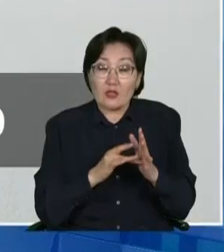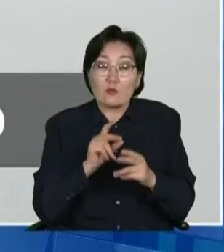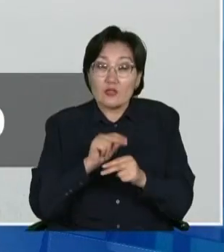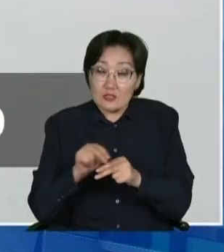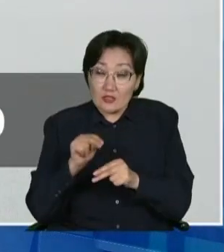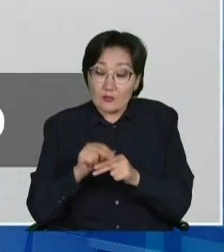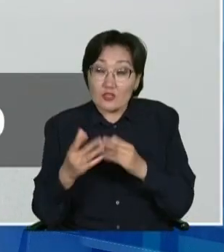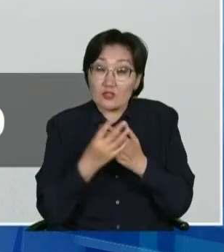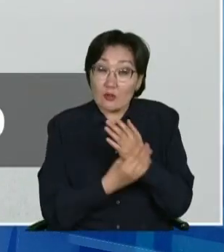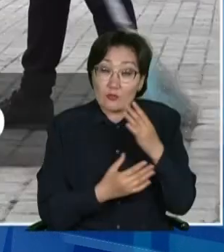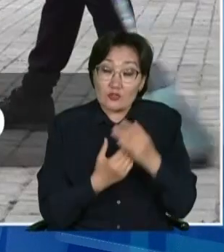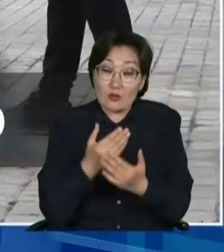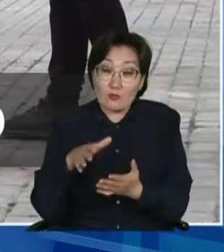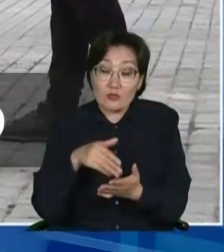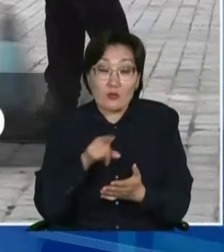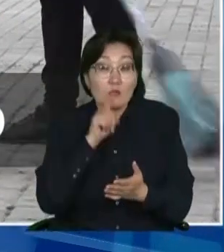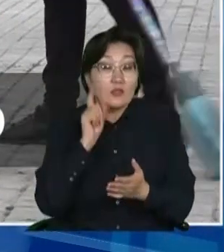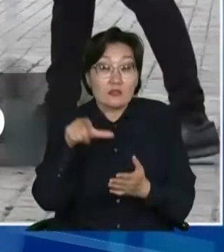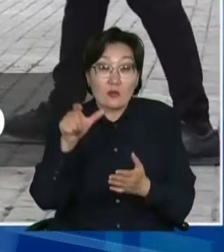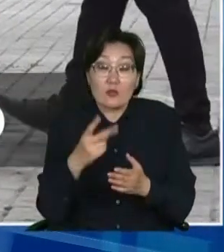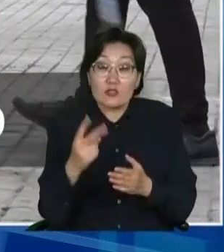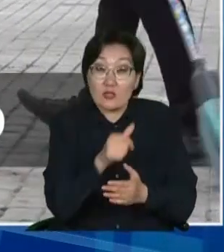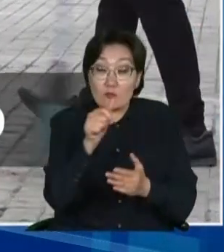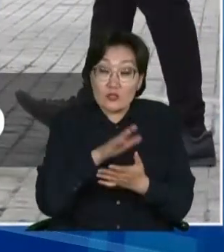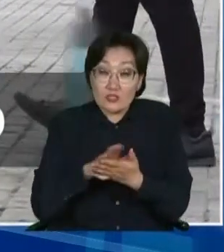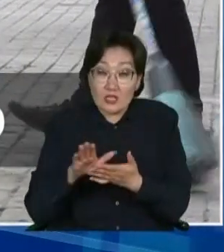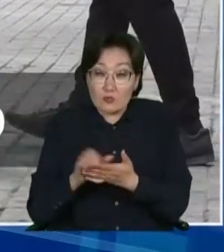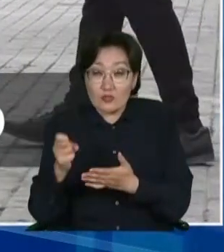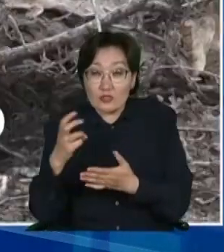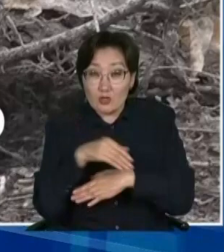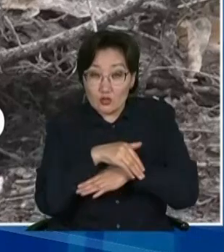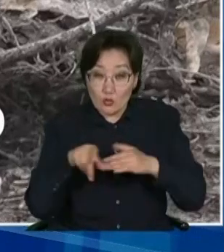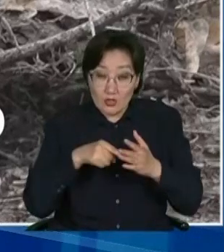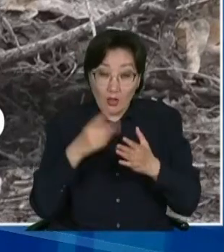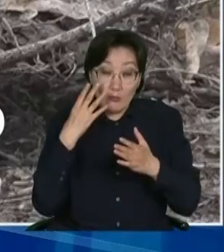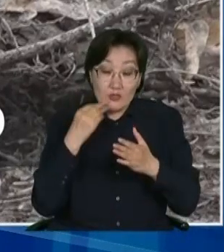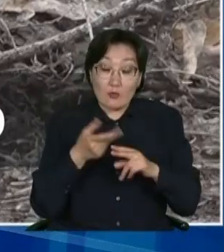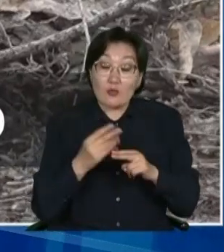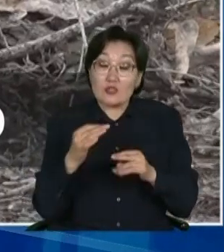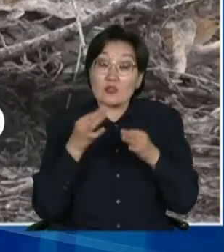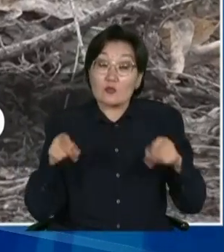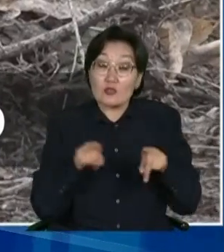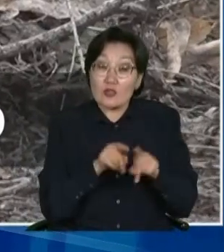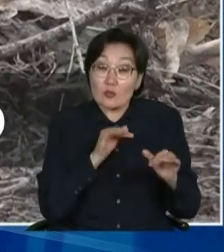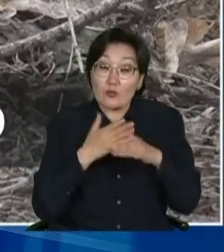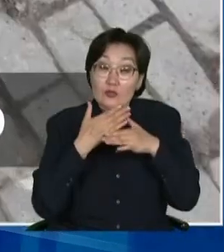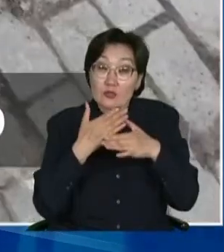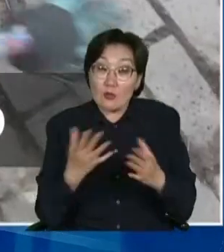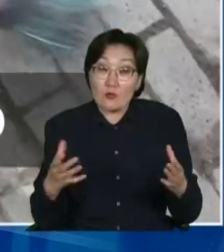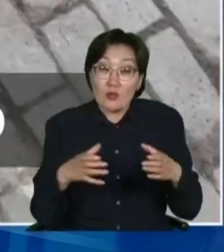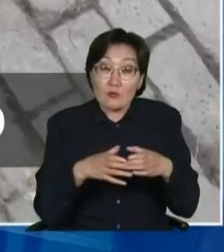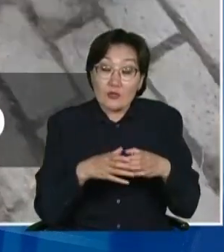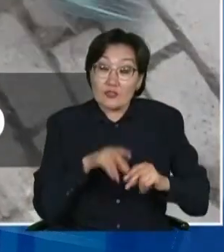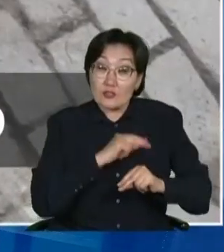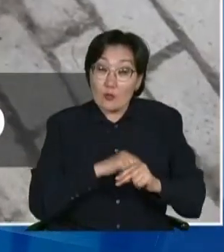Вооружившись перчатками и метлами, молодые люди за пару часов очистили несколько улиц Алматы. По их словам, такие акции помогают сплотить людей